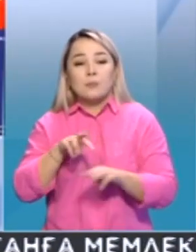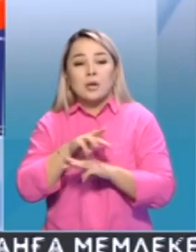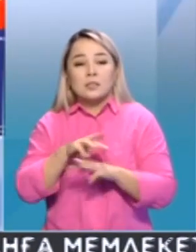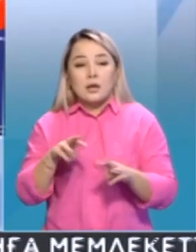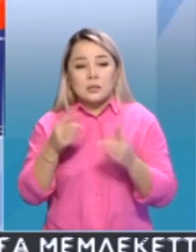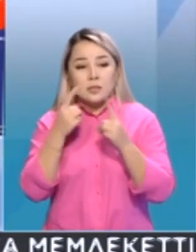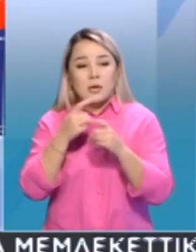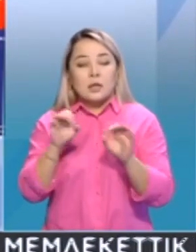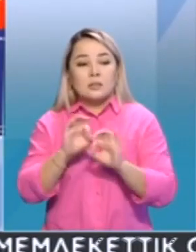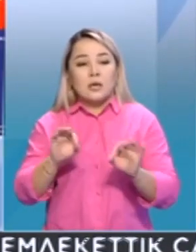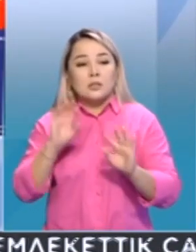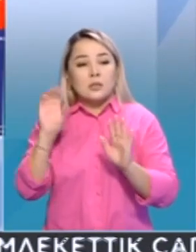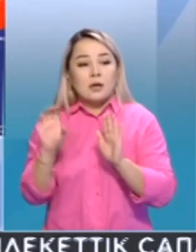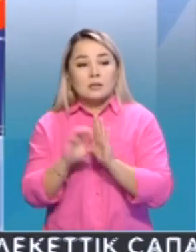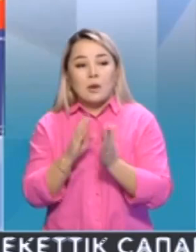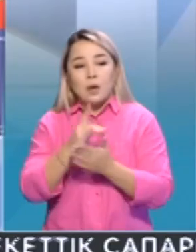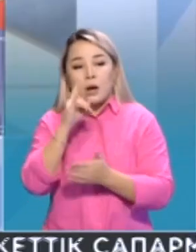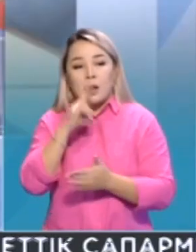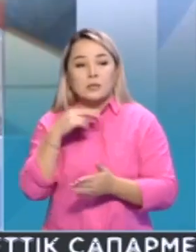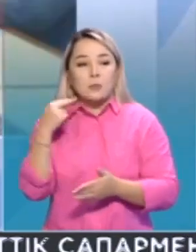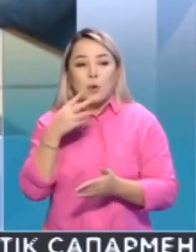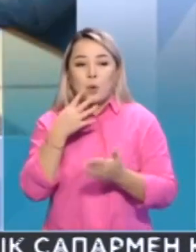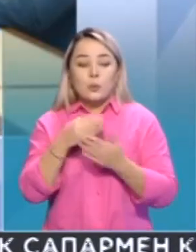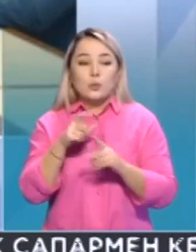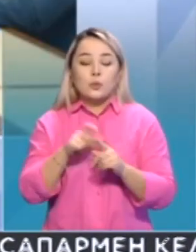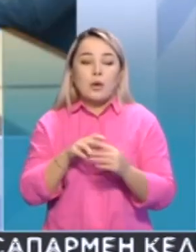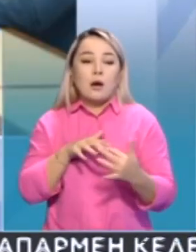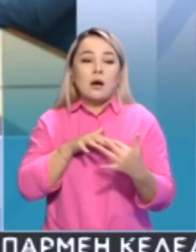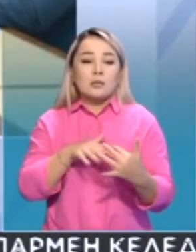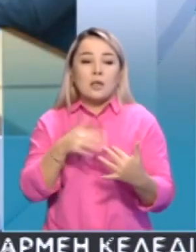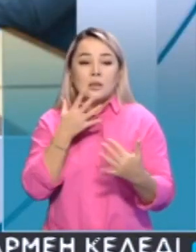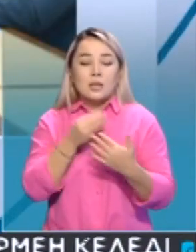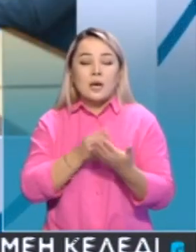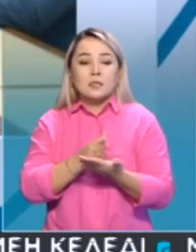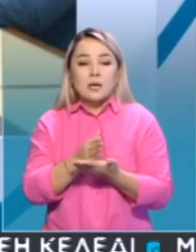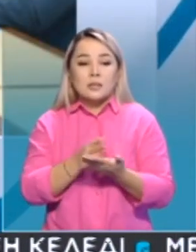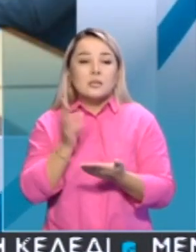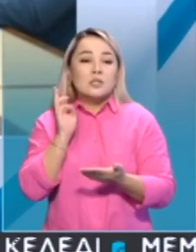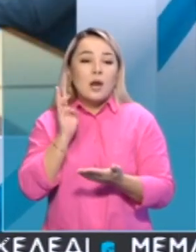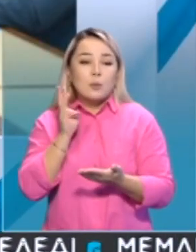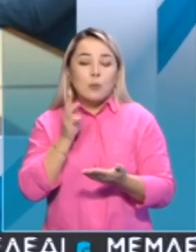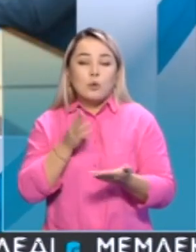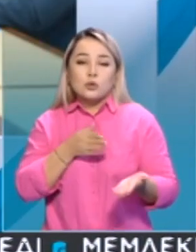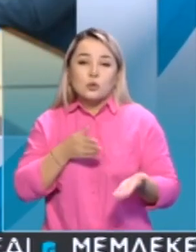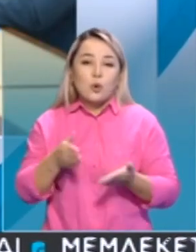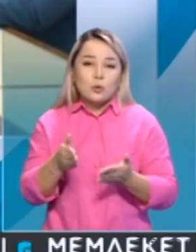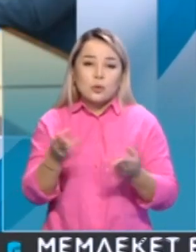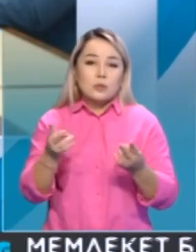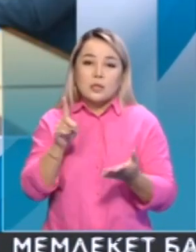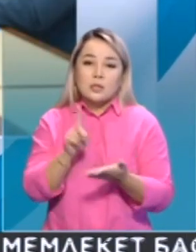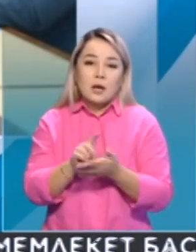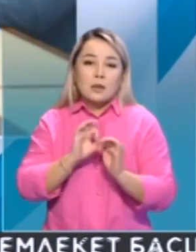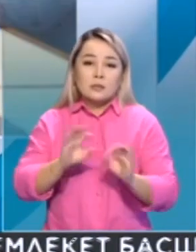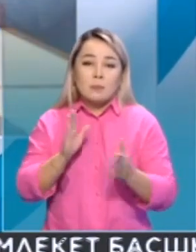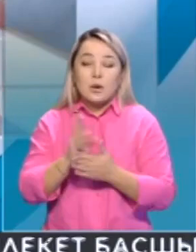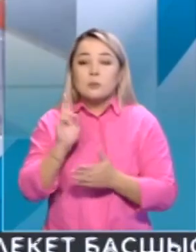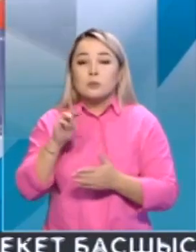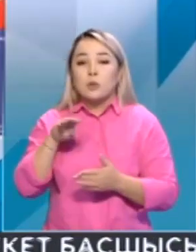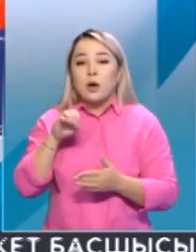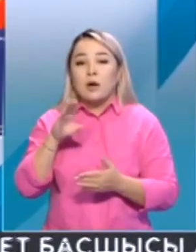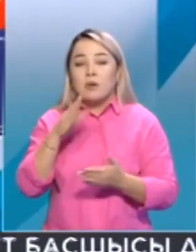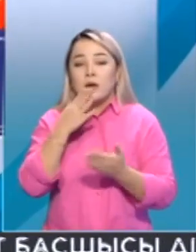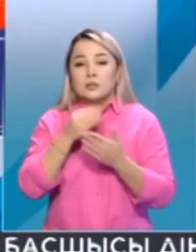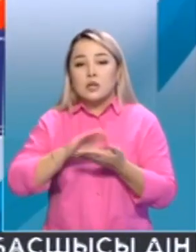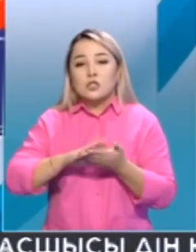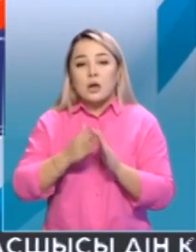премьер-министрінің мәліметін тыңдады. Қазақ президенті өз сөзінде қақтығысты тек саяси дипломатиялық жолдармен шешу қажет екенін айтты. Қасым-Жомарт